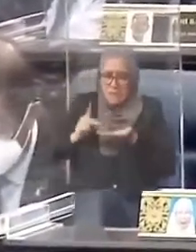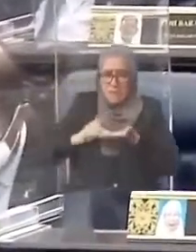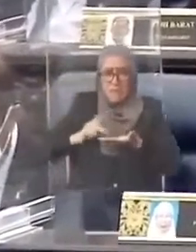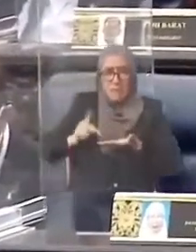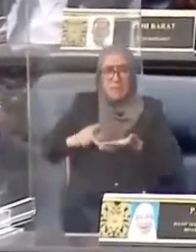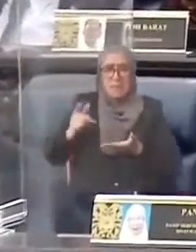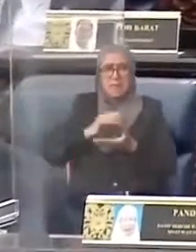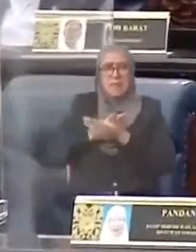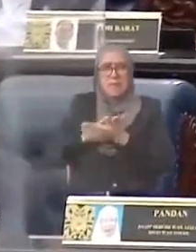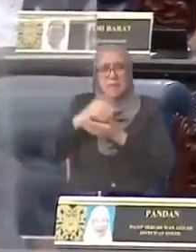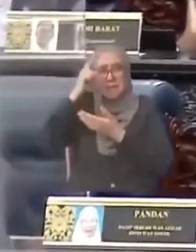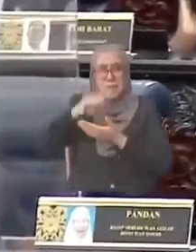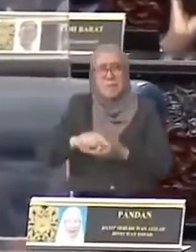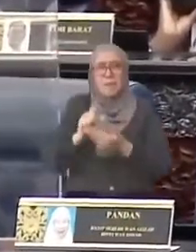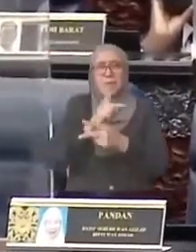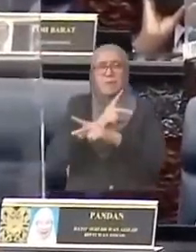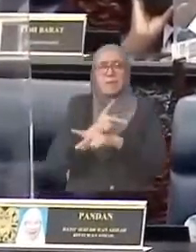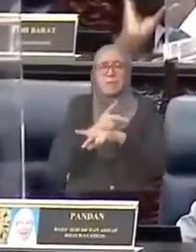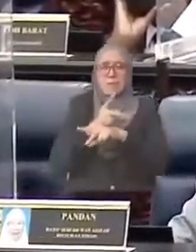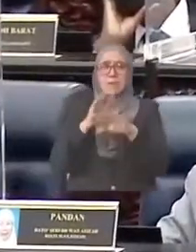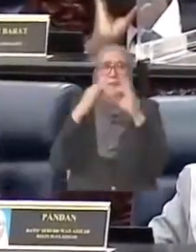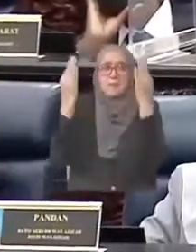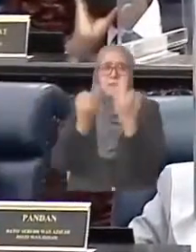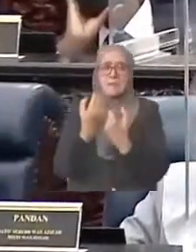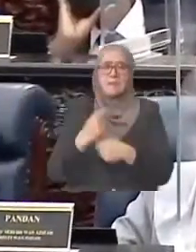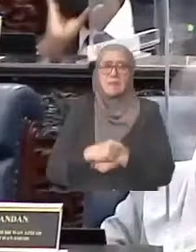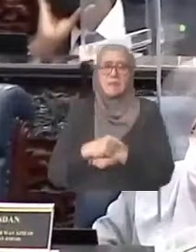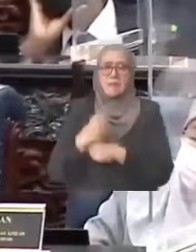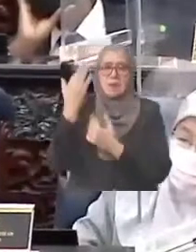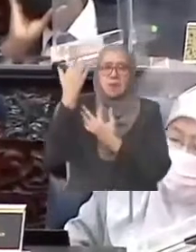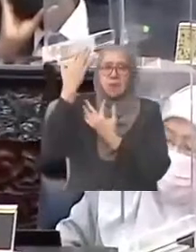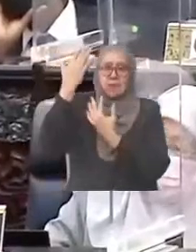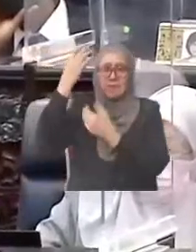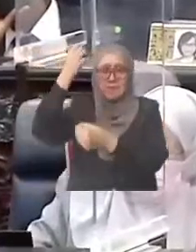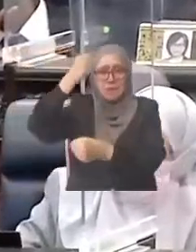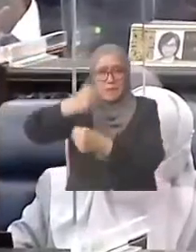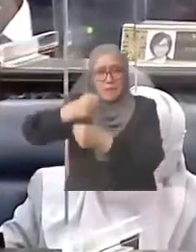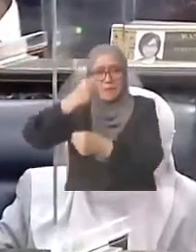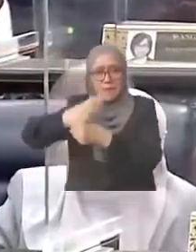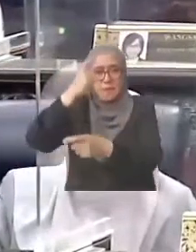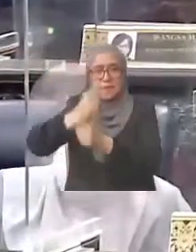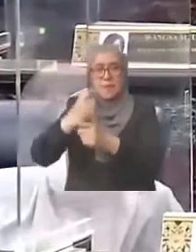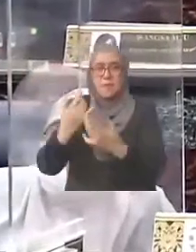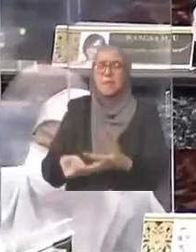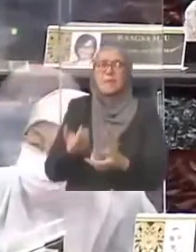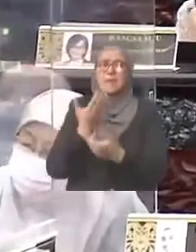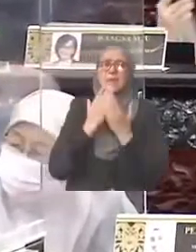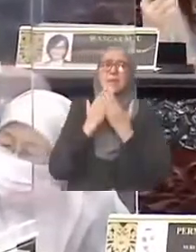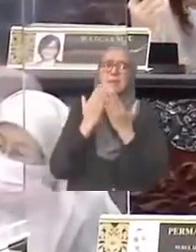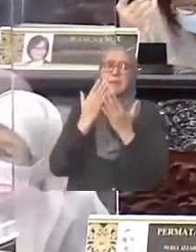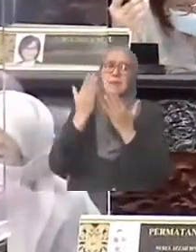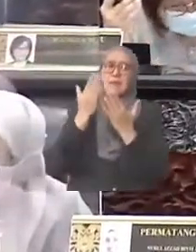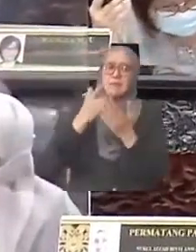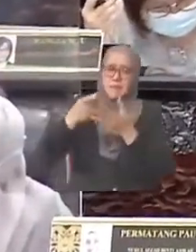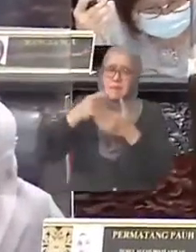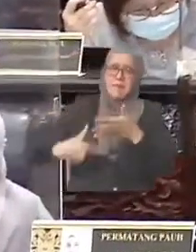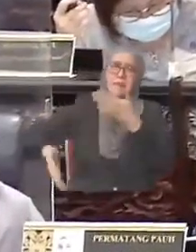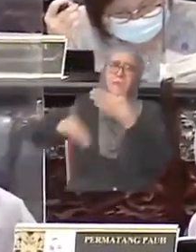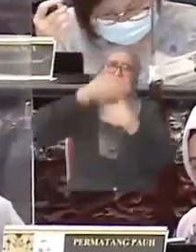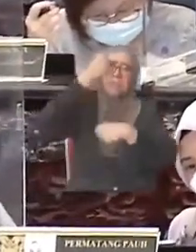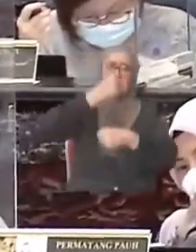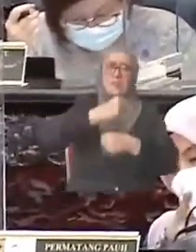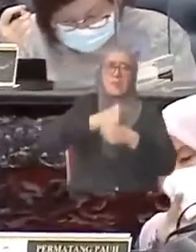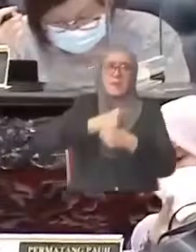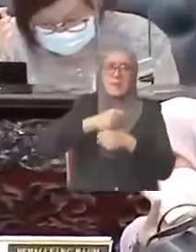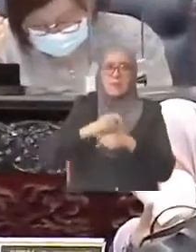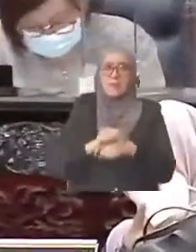menunggu pekerjaan tetap syukur watching kini telah kembali bekerja sejak Oktober lalu oleh itu dalam terus